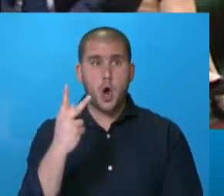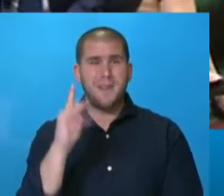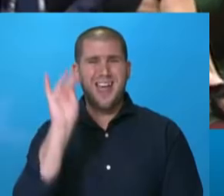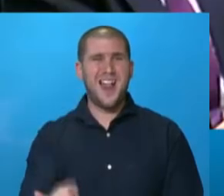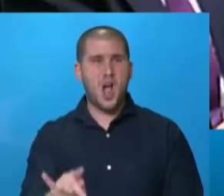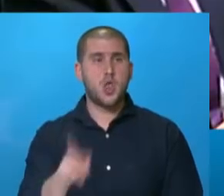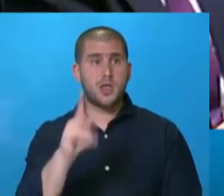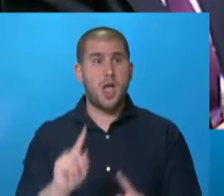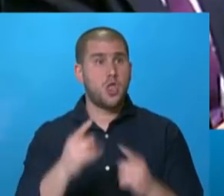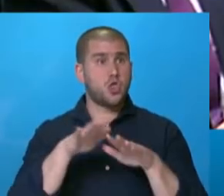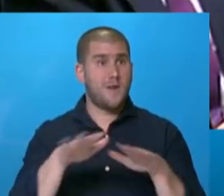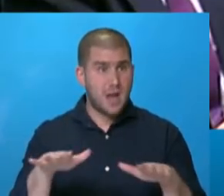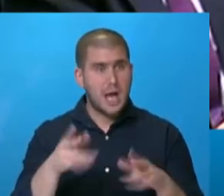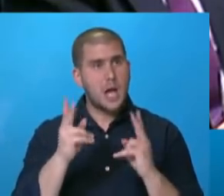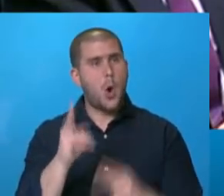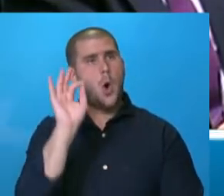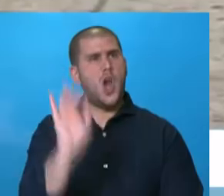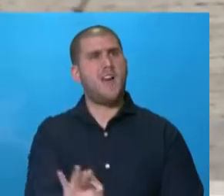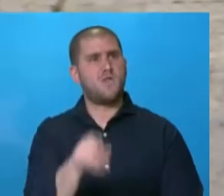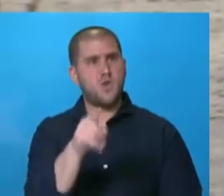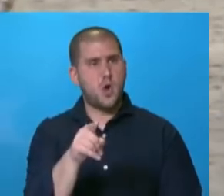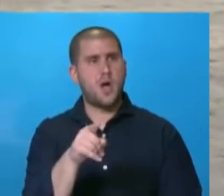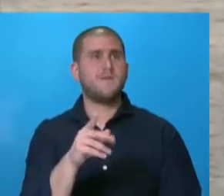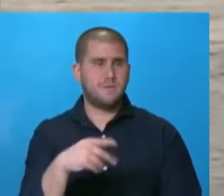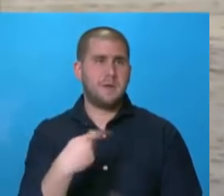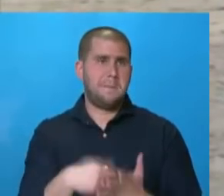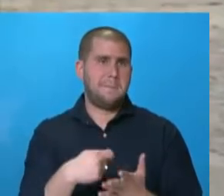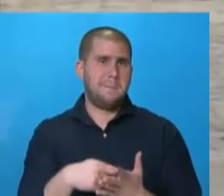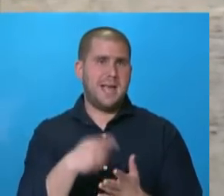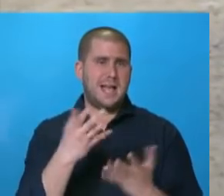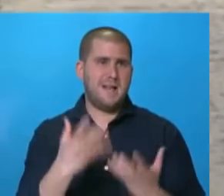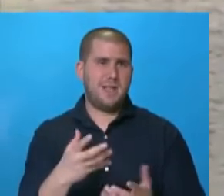במובהק את התופעה עלול לפגוע בו ולעלות לו ולמפלגה בראשות הממשלה.